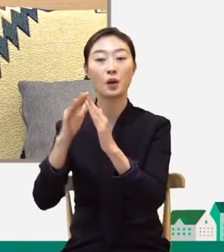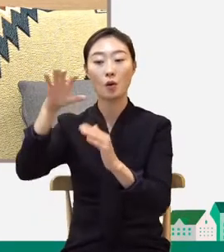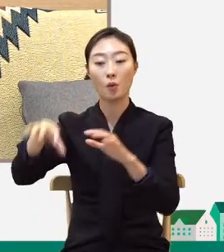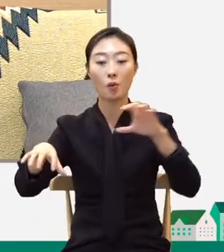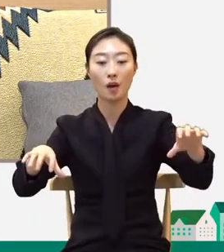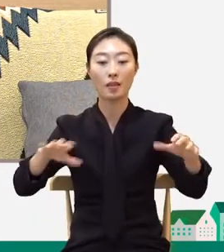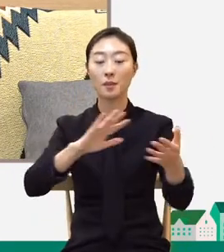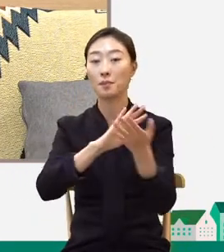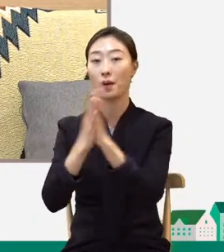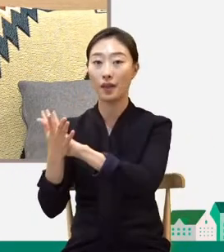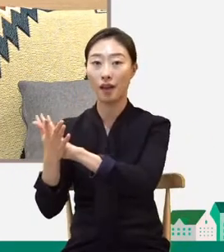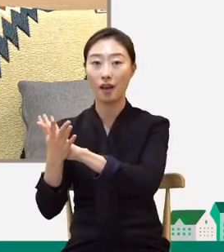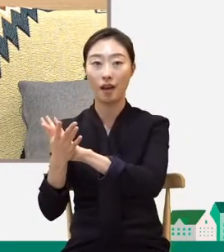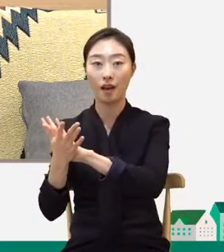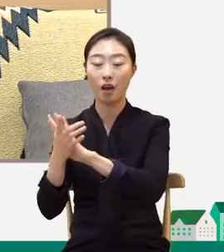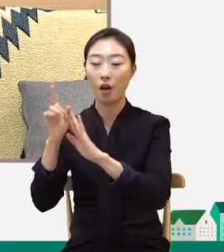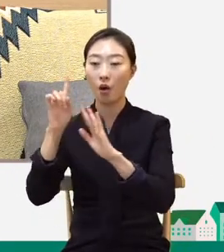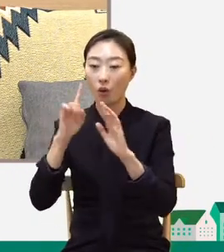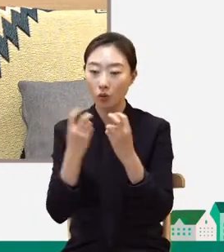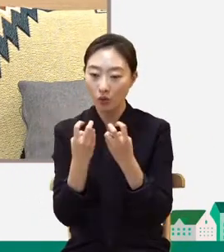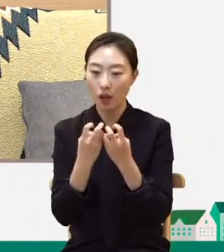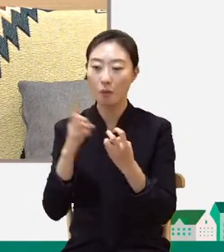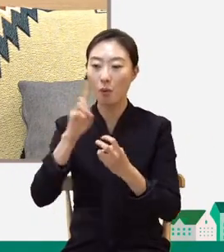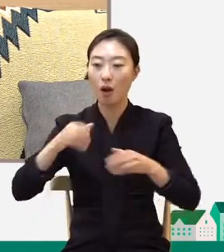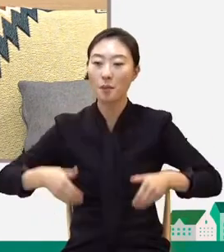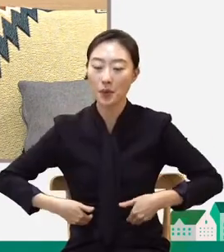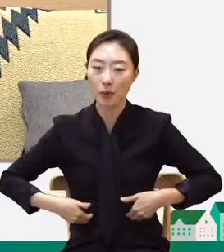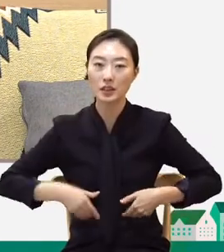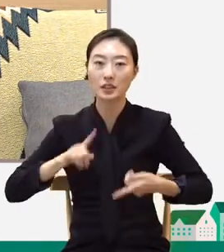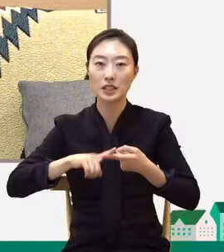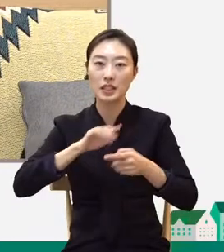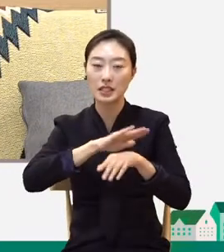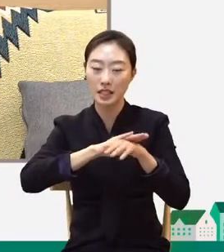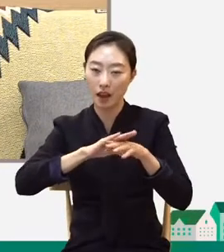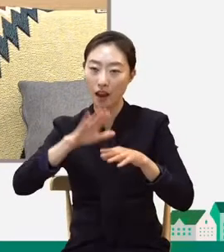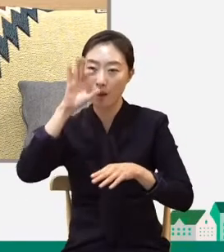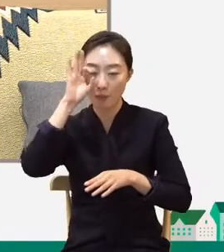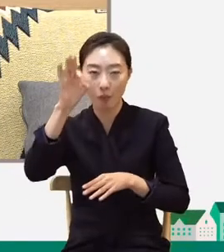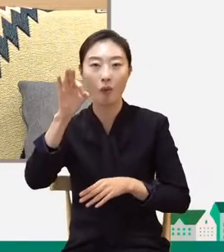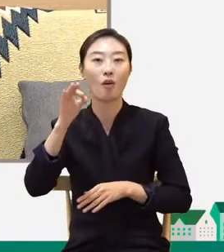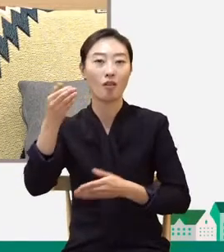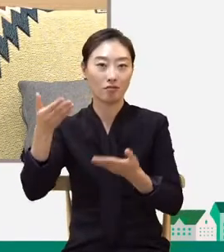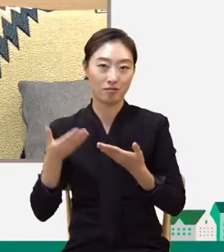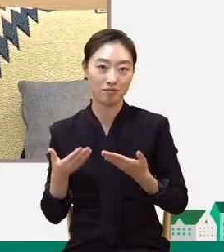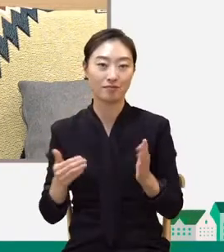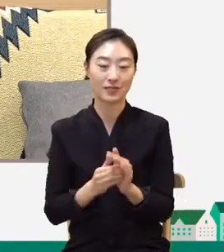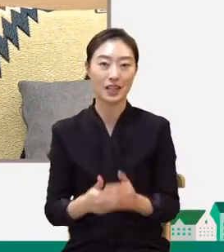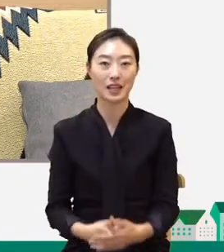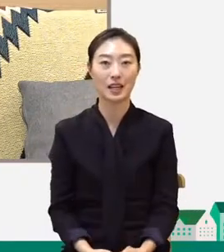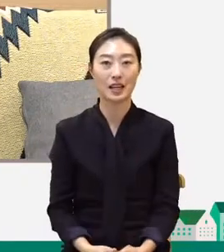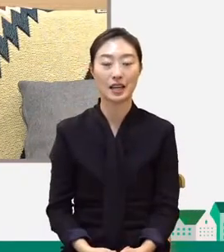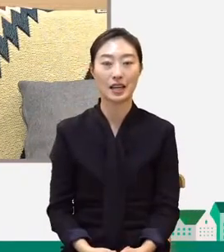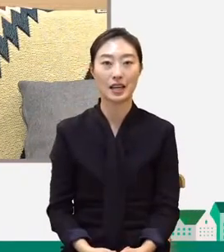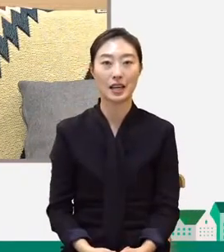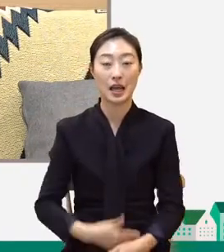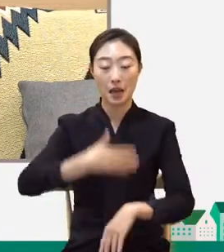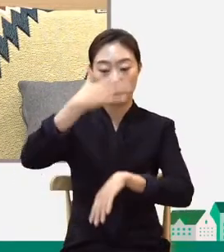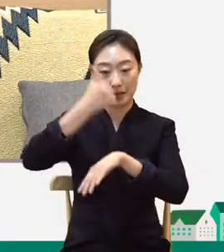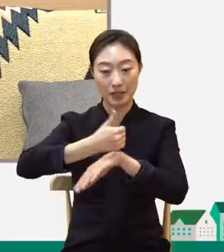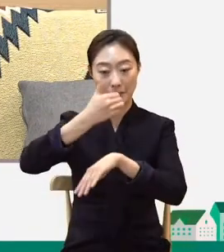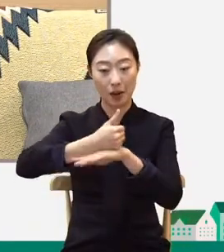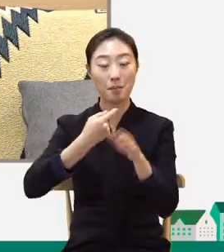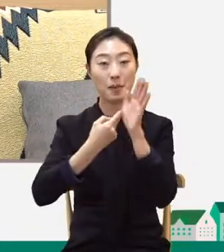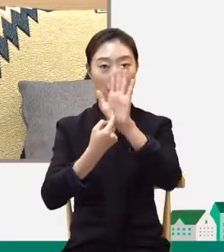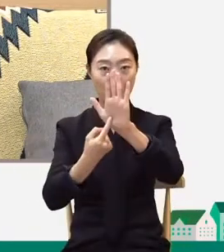과정에서 무엇이 어떻게 얼마나 필요한지를 잘 보여주신 것 같습니다. 참 이제 우리가 이제 마지막 발표를